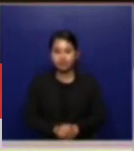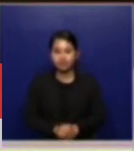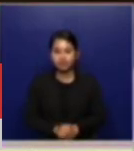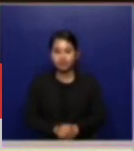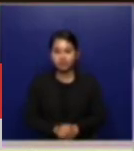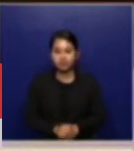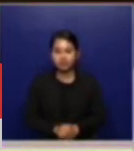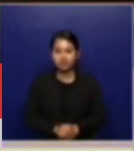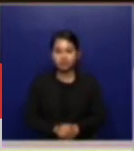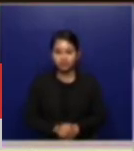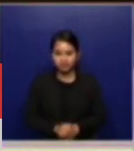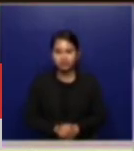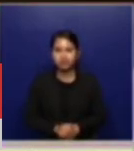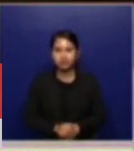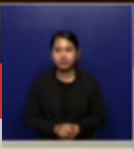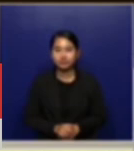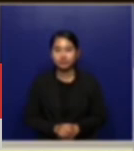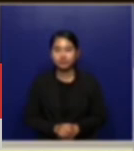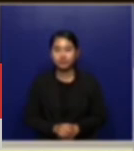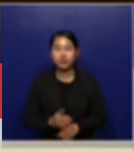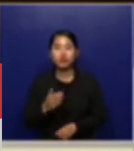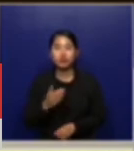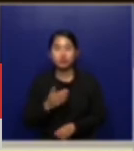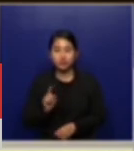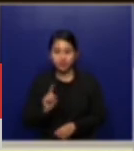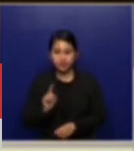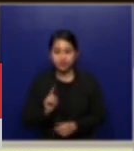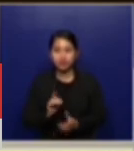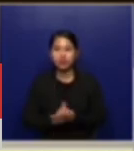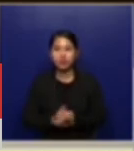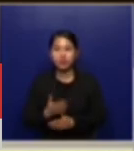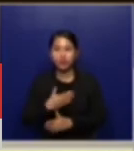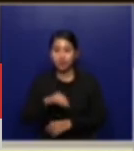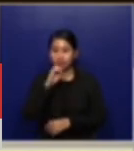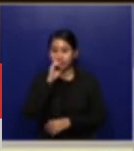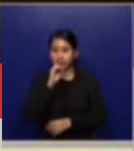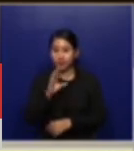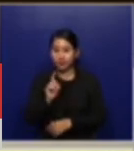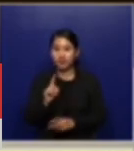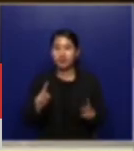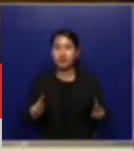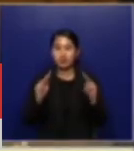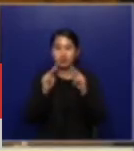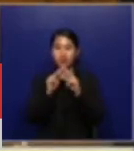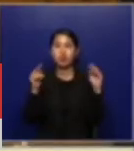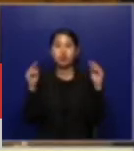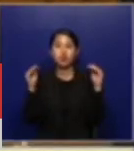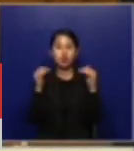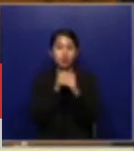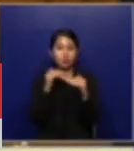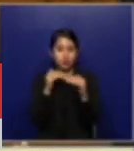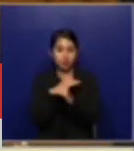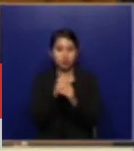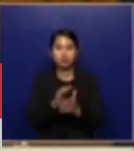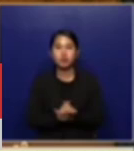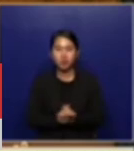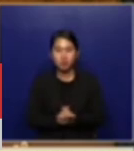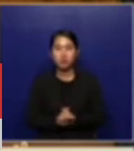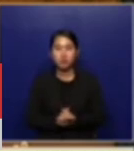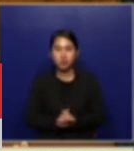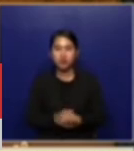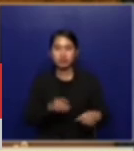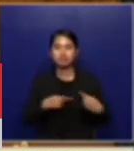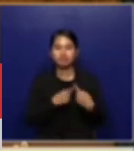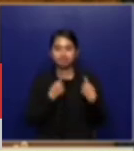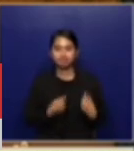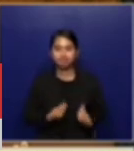กราบเรียนท่านประธานที่เคารพนะครับครับผมก็ขอย้ำนะครับในส่วนของกระทรวงคมนาคมเราก็ใส่ใจแล้วก็มีนโ